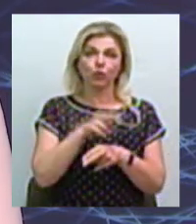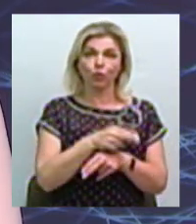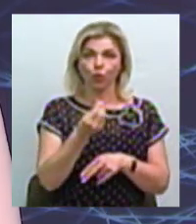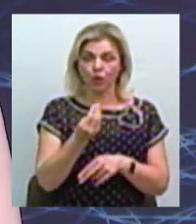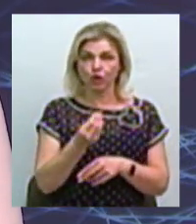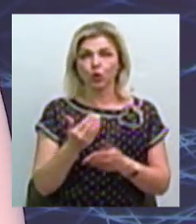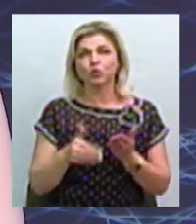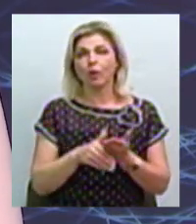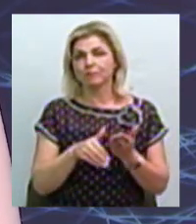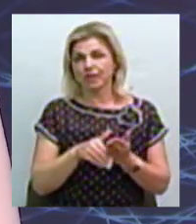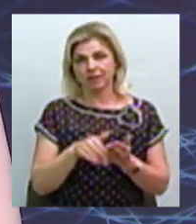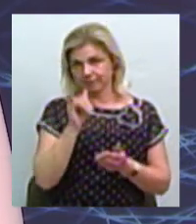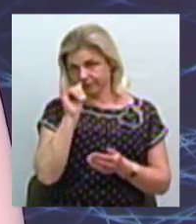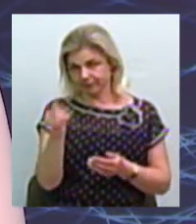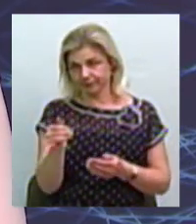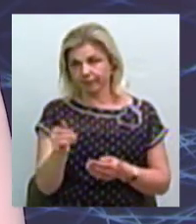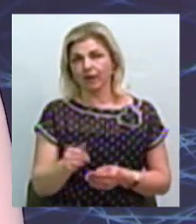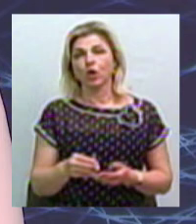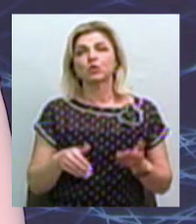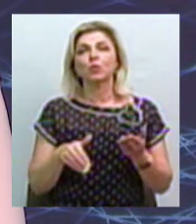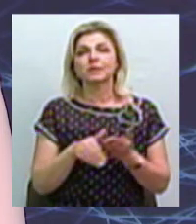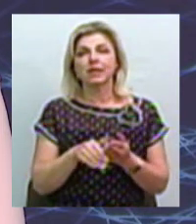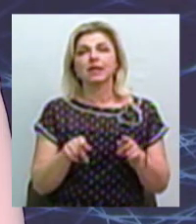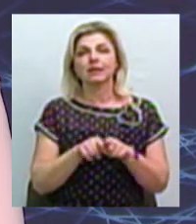бути призначено. Крім того, субсидію не може бути